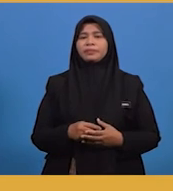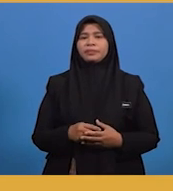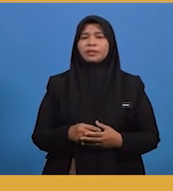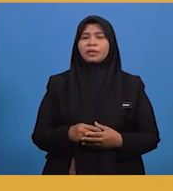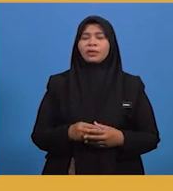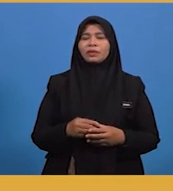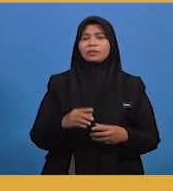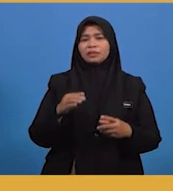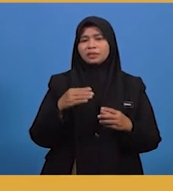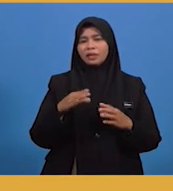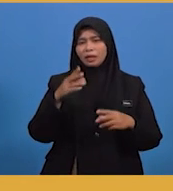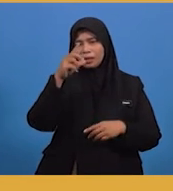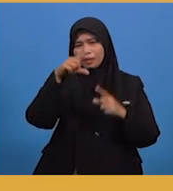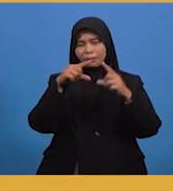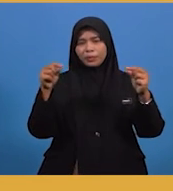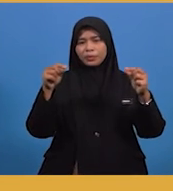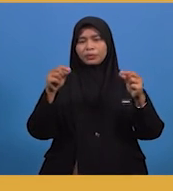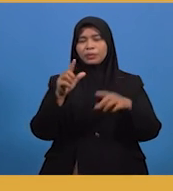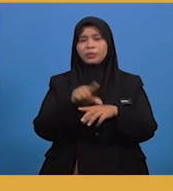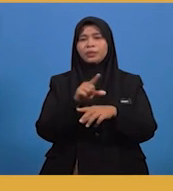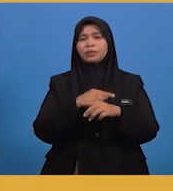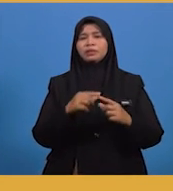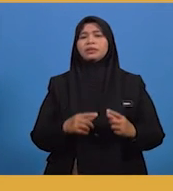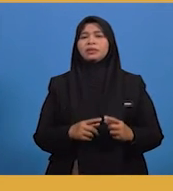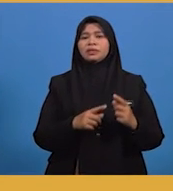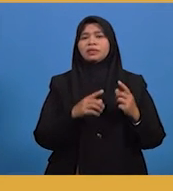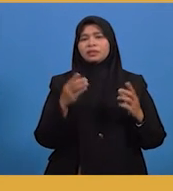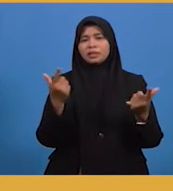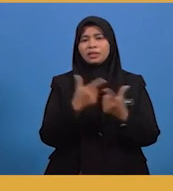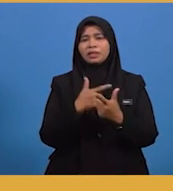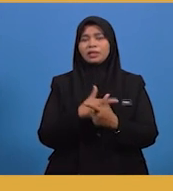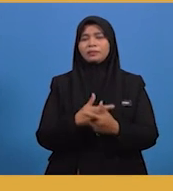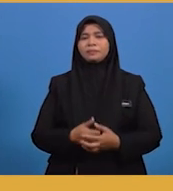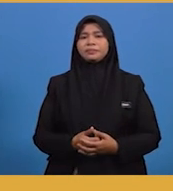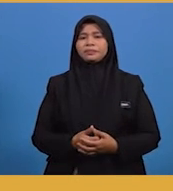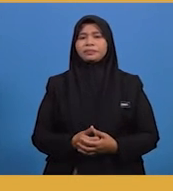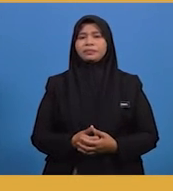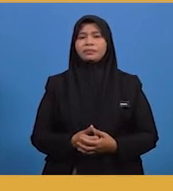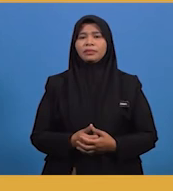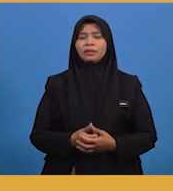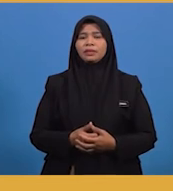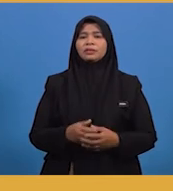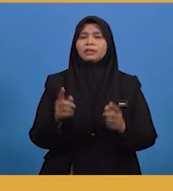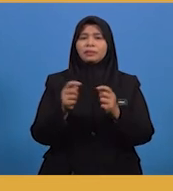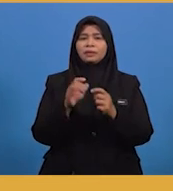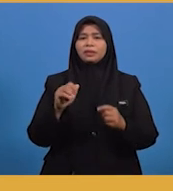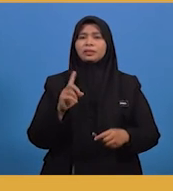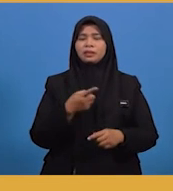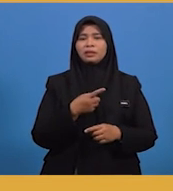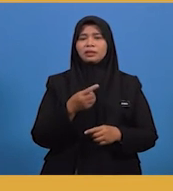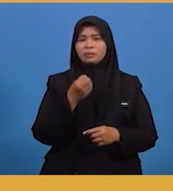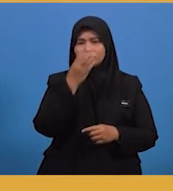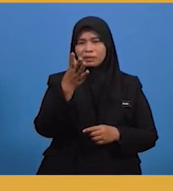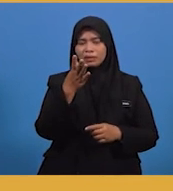serangan kilat bagi mencapai hasrat dan impian mereka. Seperti yang kita maklum,